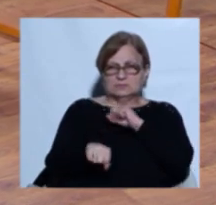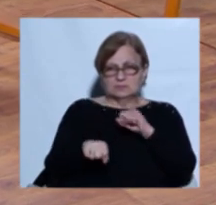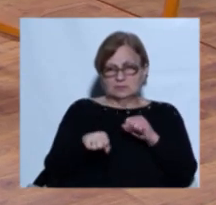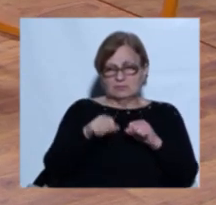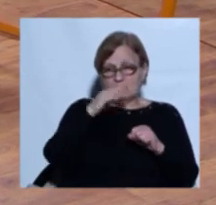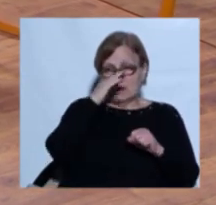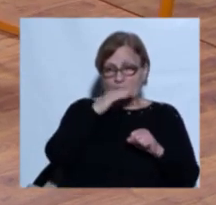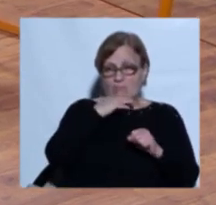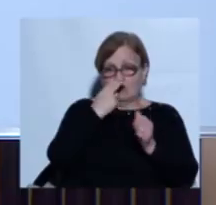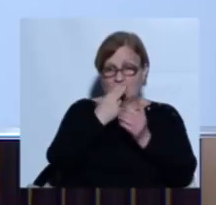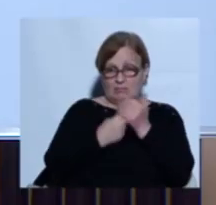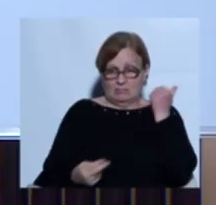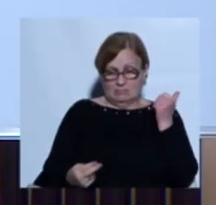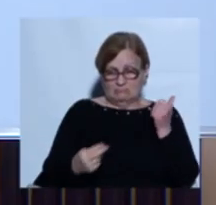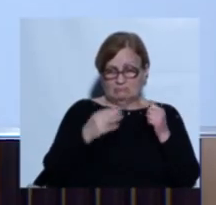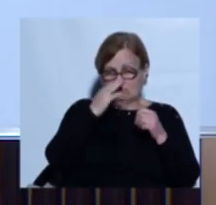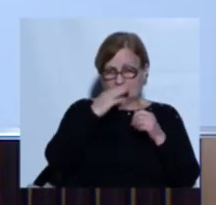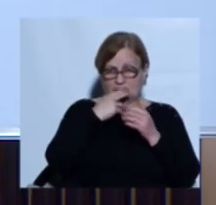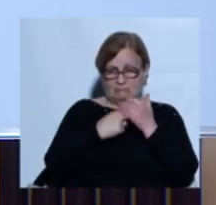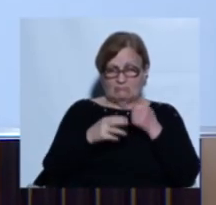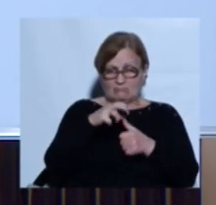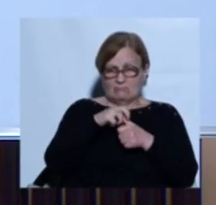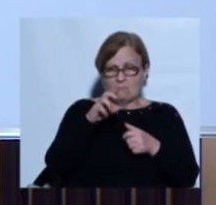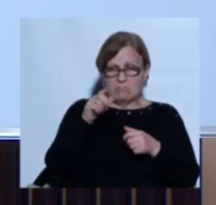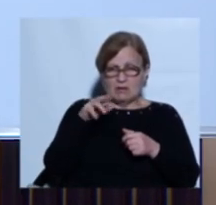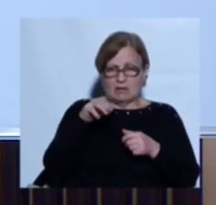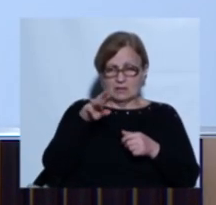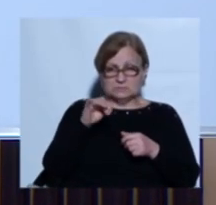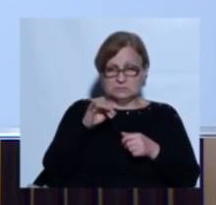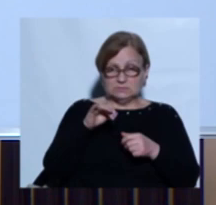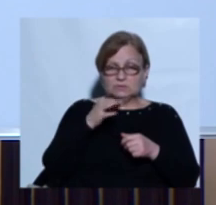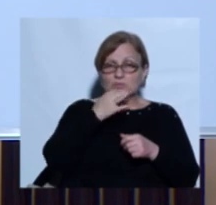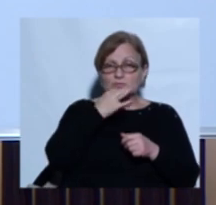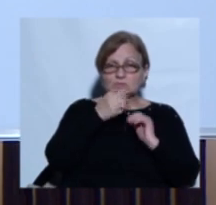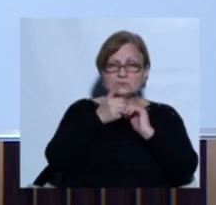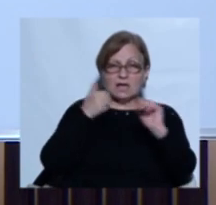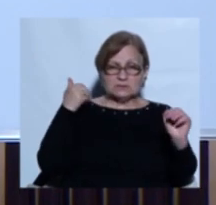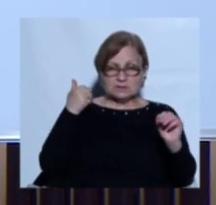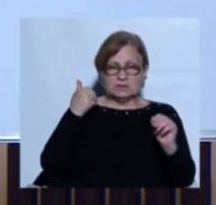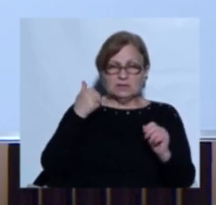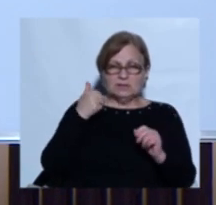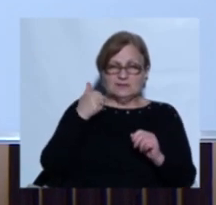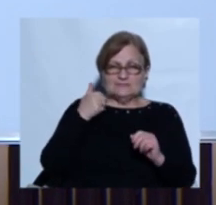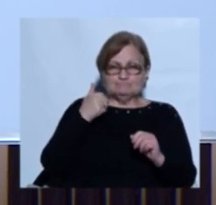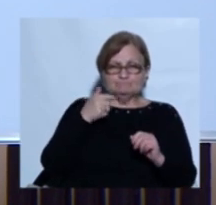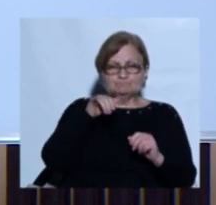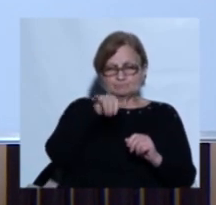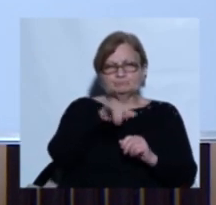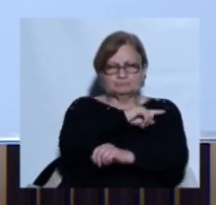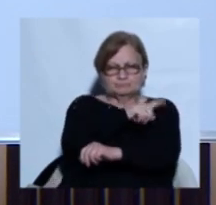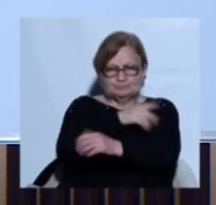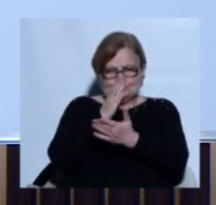ძლეული მამა, ანუ დამარცხებული მამა დროზე ადრე, სანამ ჯერ კიდევ აქვს